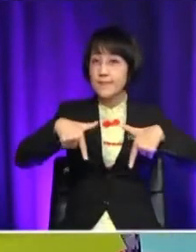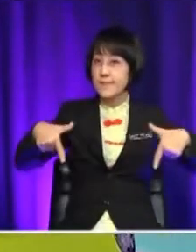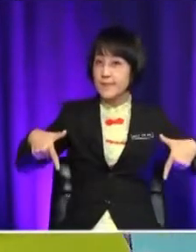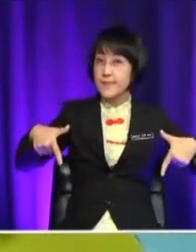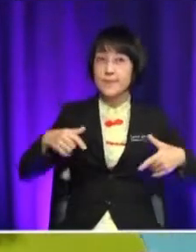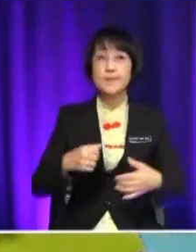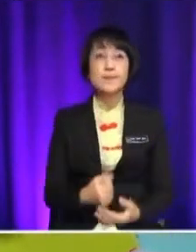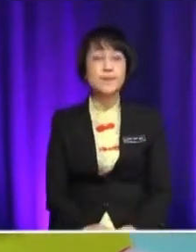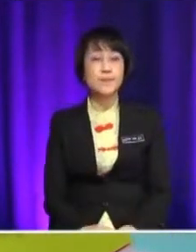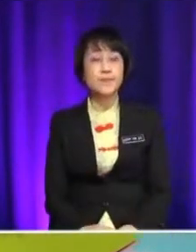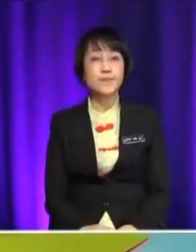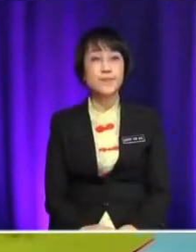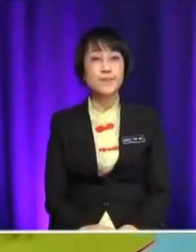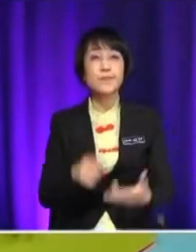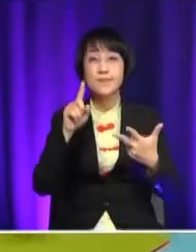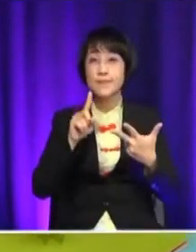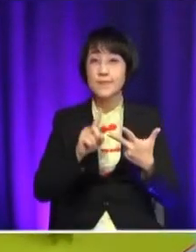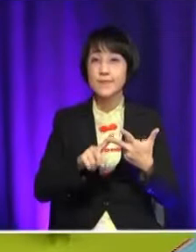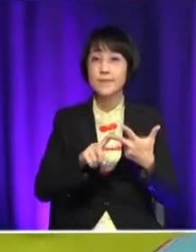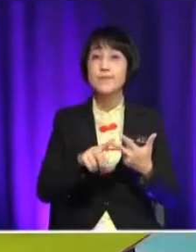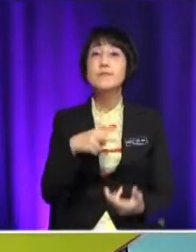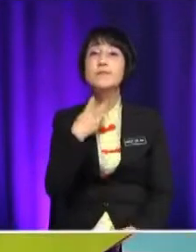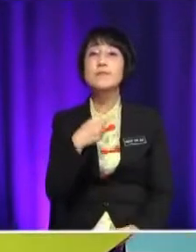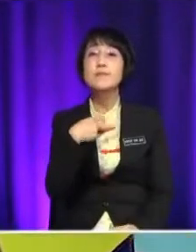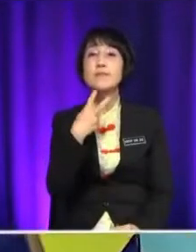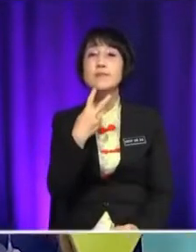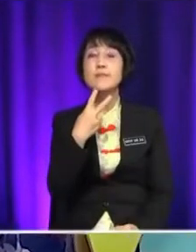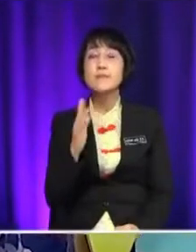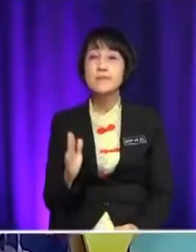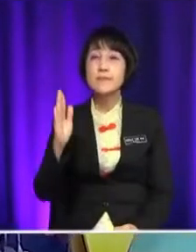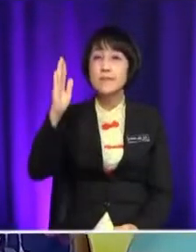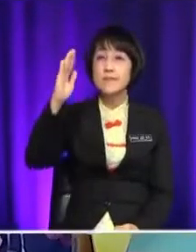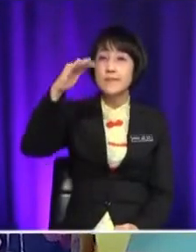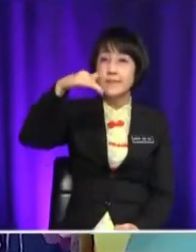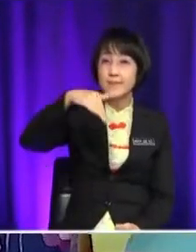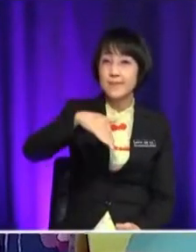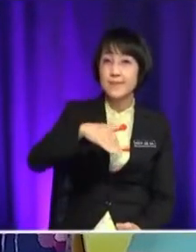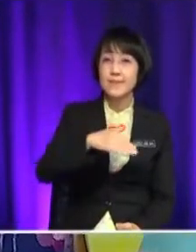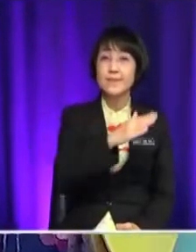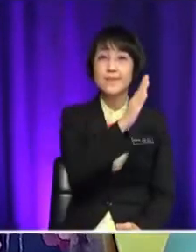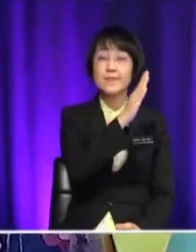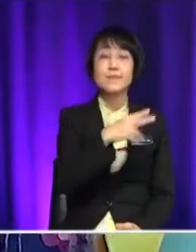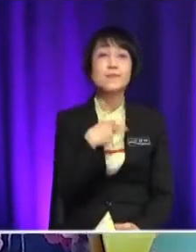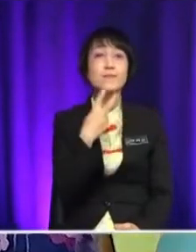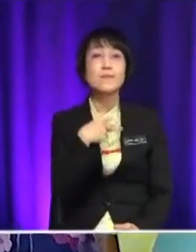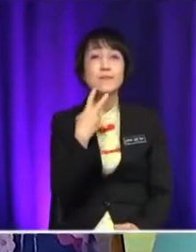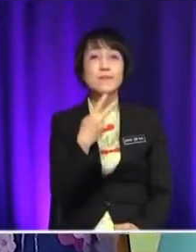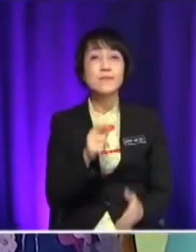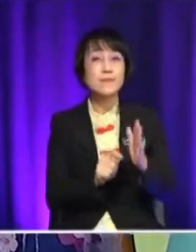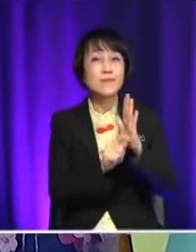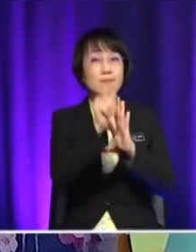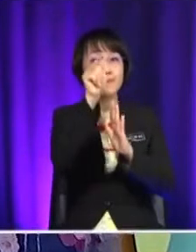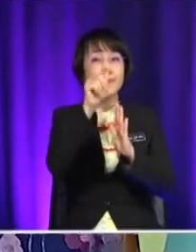ya. Yang ni yang saya tekankan tadi tu. Turun naik nada. Mesti ada suara tu, tinggi rendah